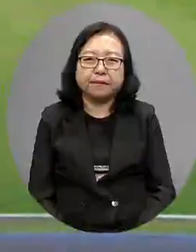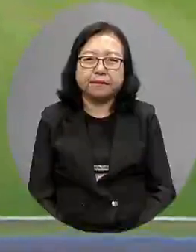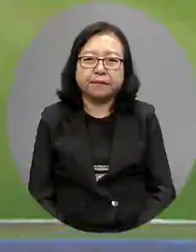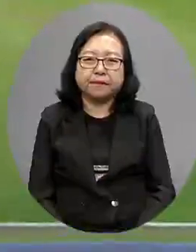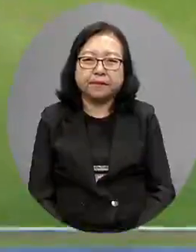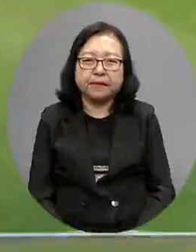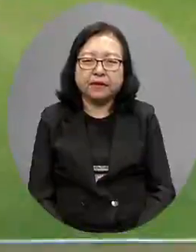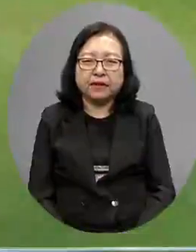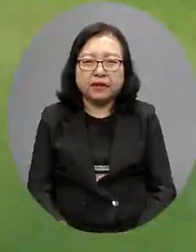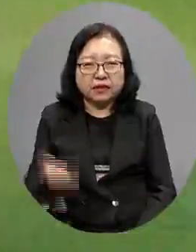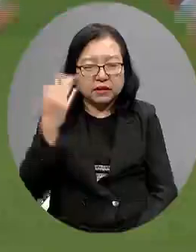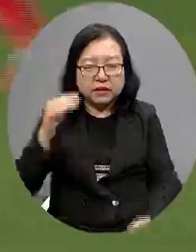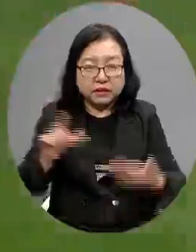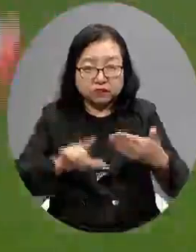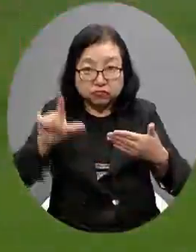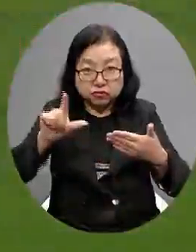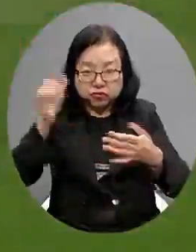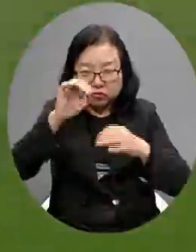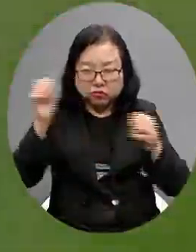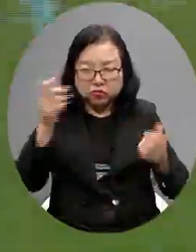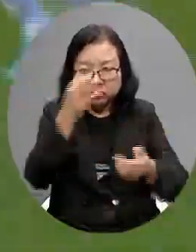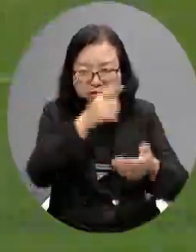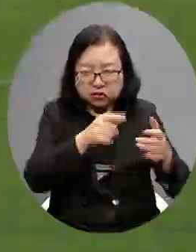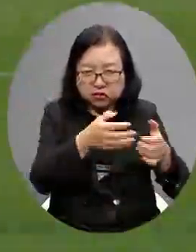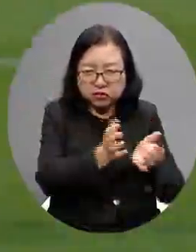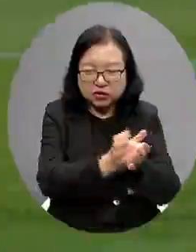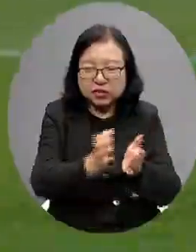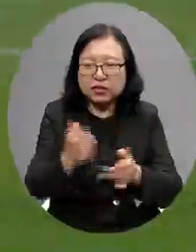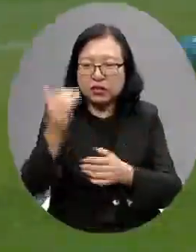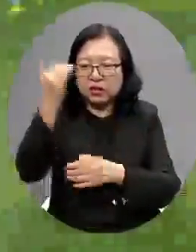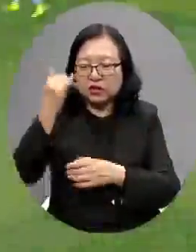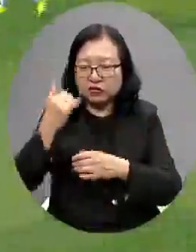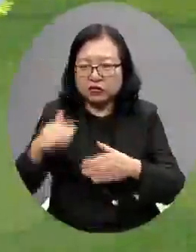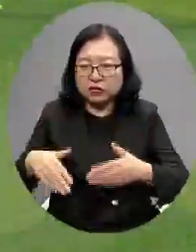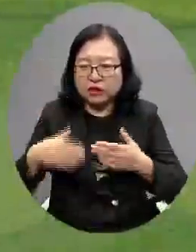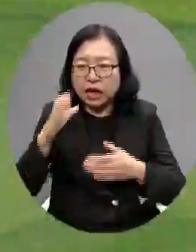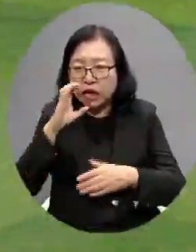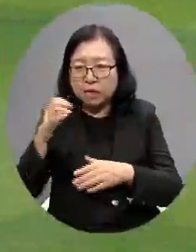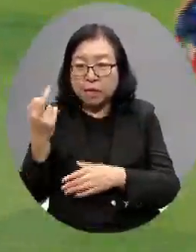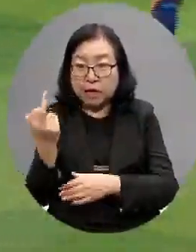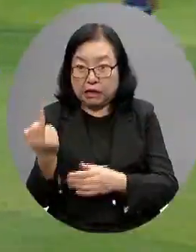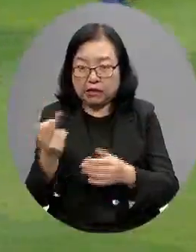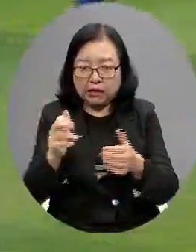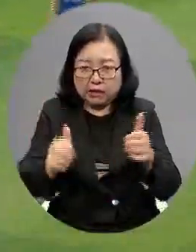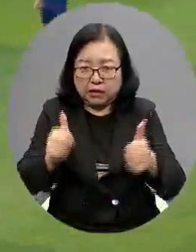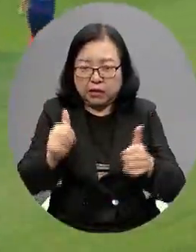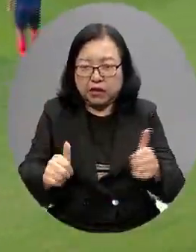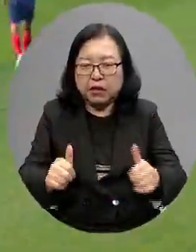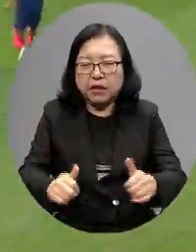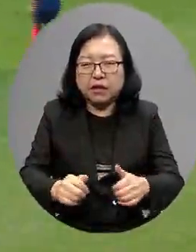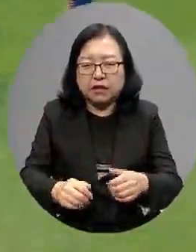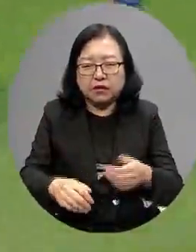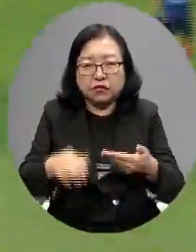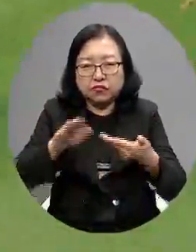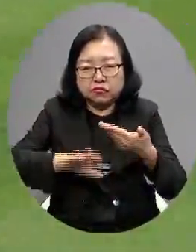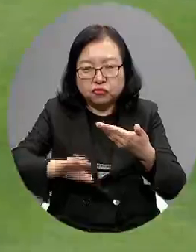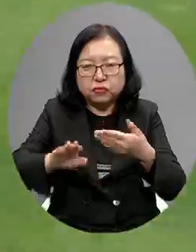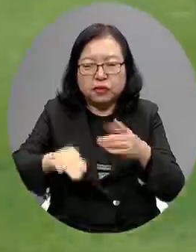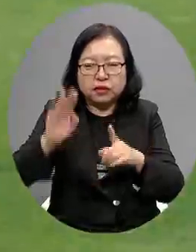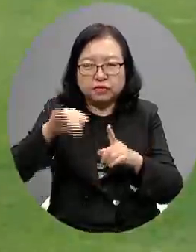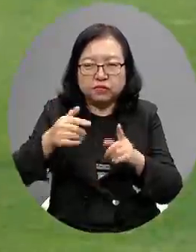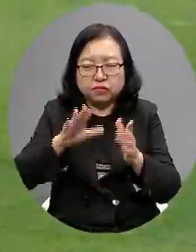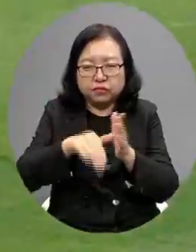지난 9일 린 청주와 충남 아산의 리그 2 시즌 마지막 경기 후반 일본 탈레스의 도움을 받은